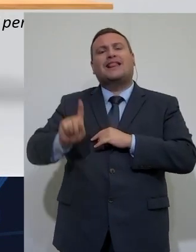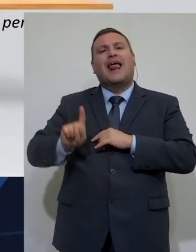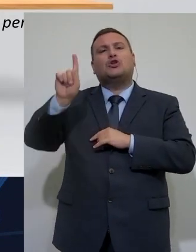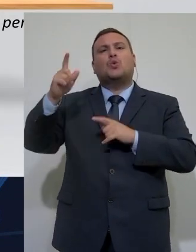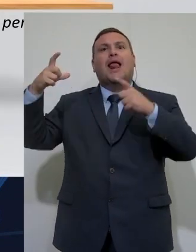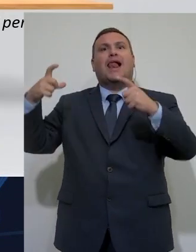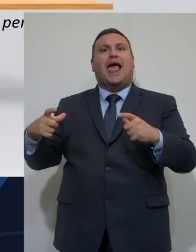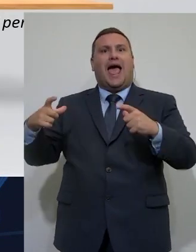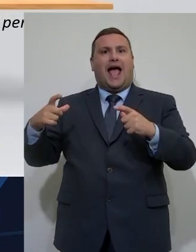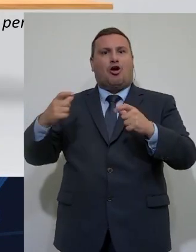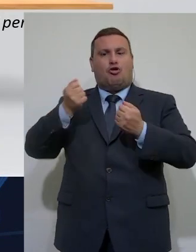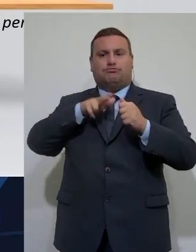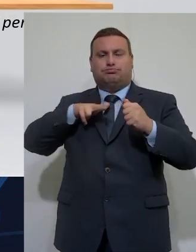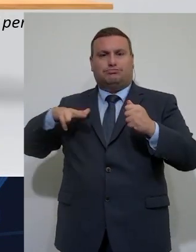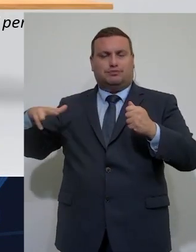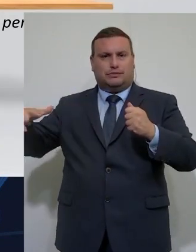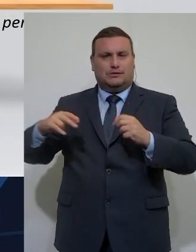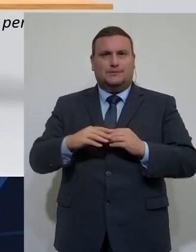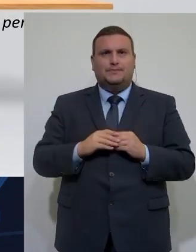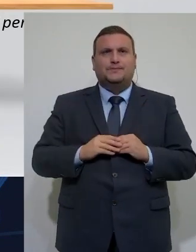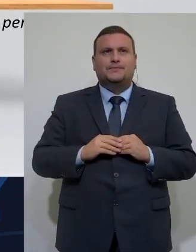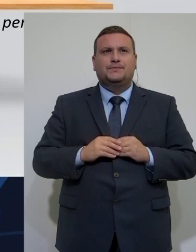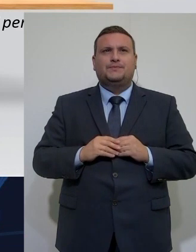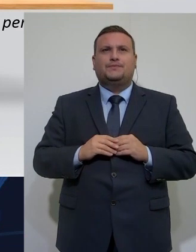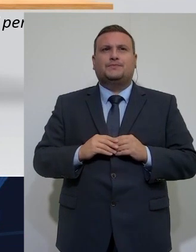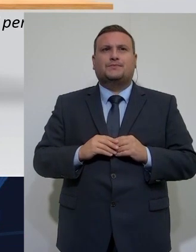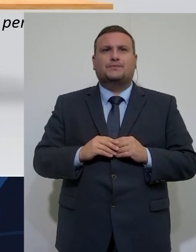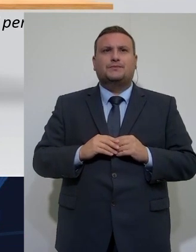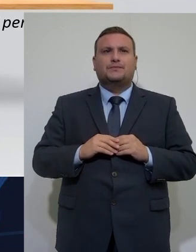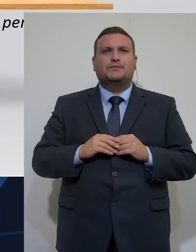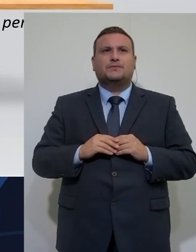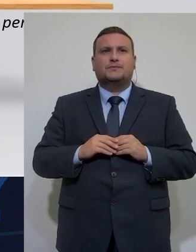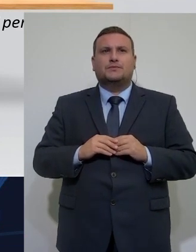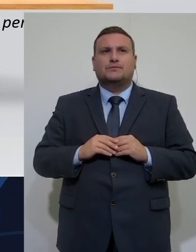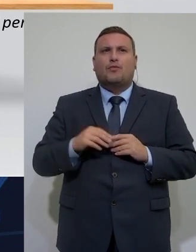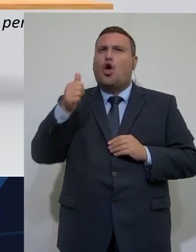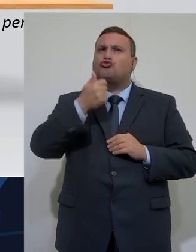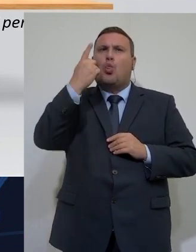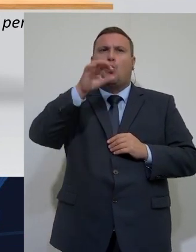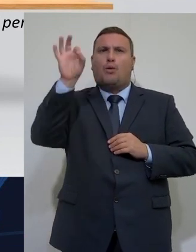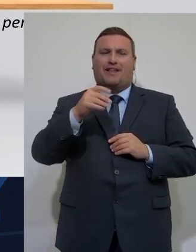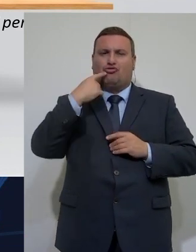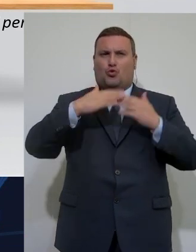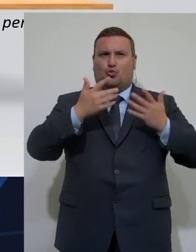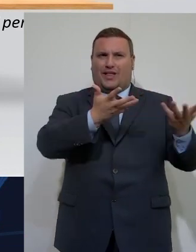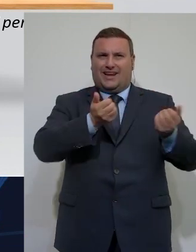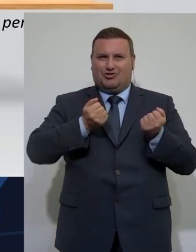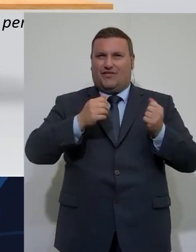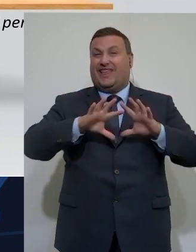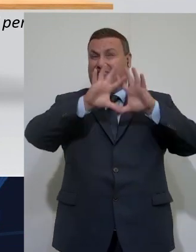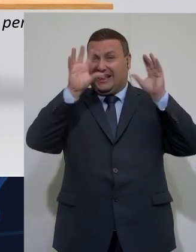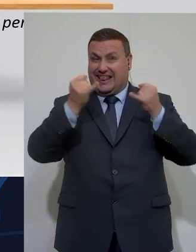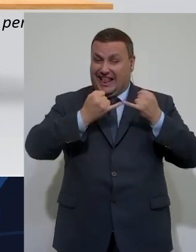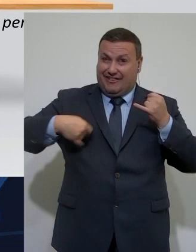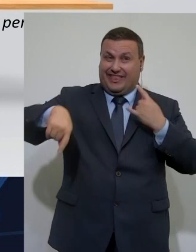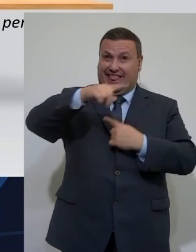Il comparto ha solo l'1% delle imprese classificate come strutture ricettive della filiera nazionale, però vale il